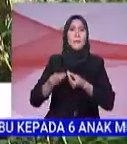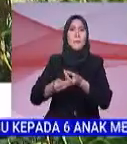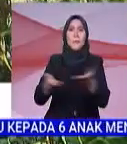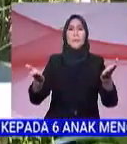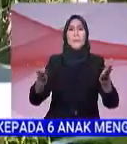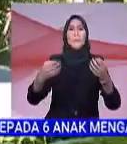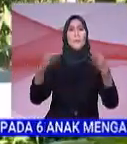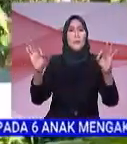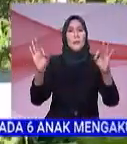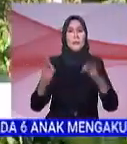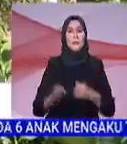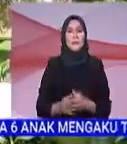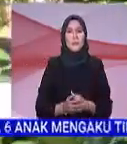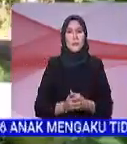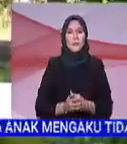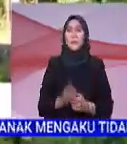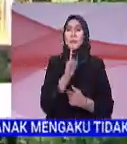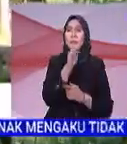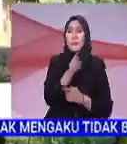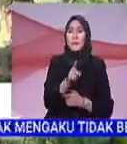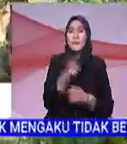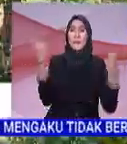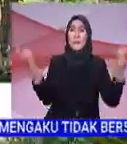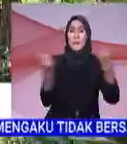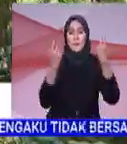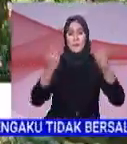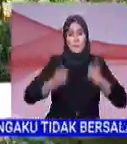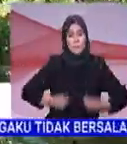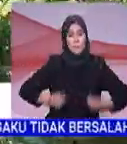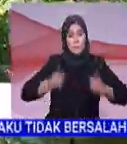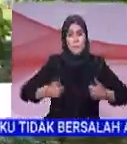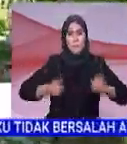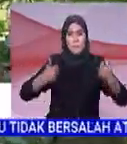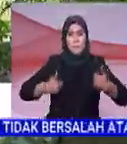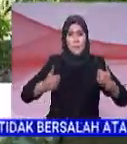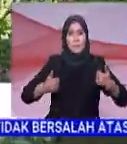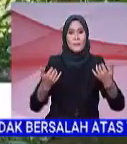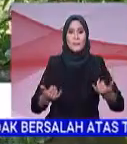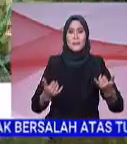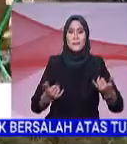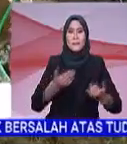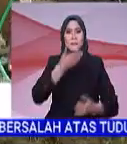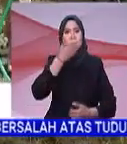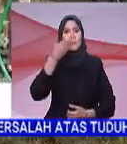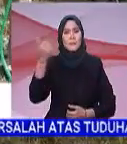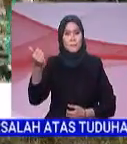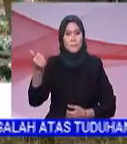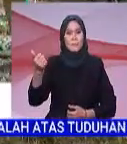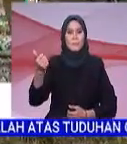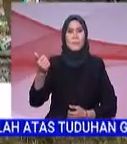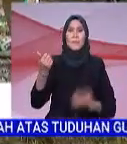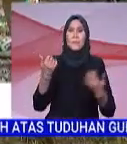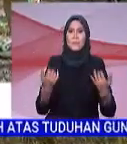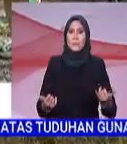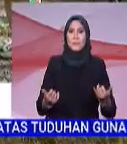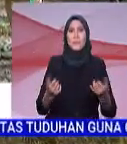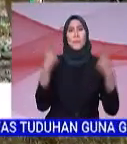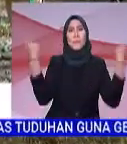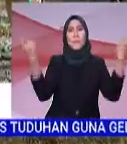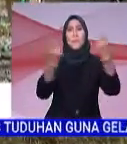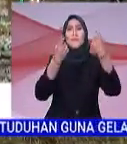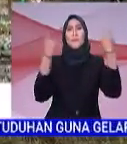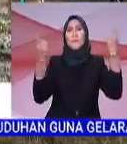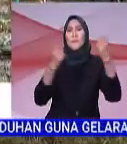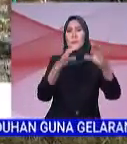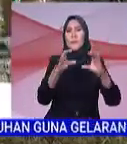secara percuma Yang pastinya sambutan hari raya Idul Fitri kali ini lebih bermakna walaupun mereka terpaksa menyambutnya